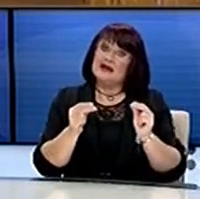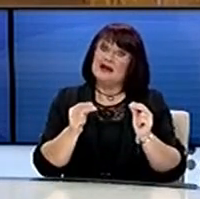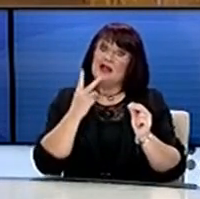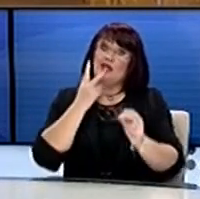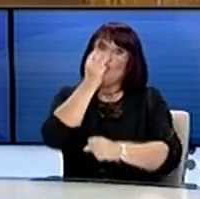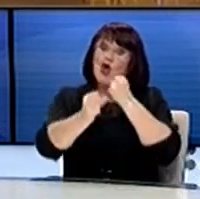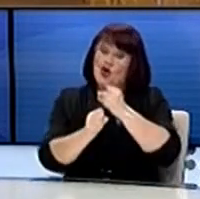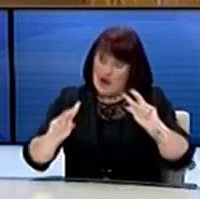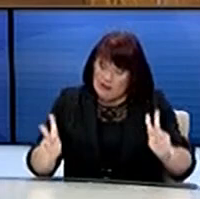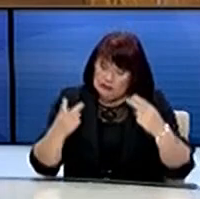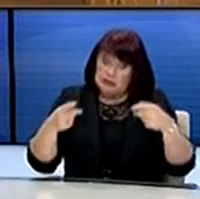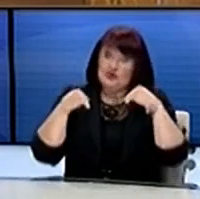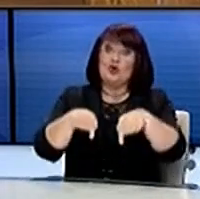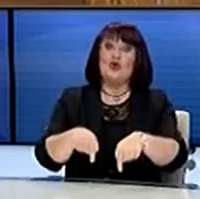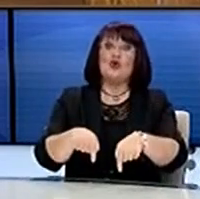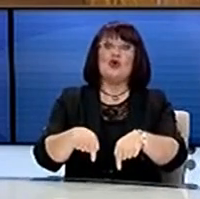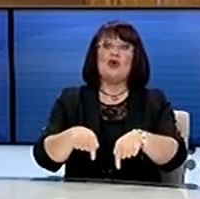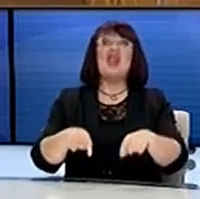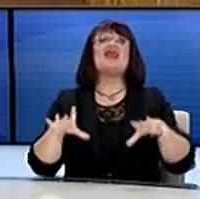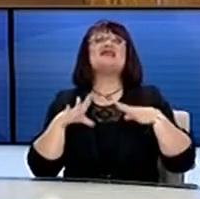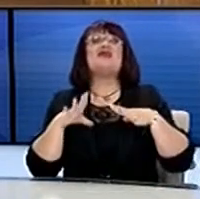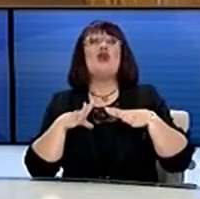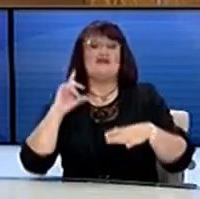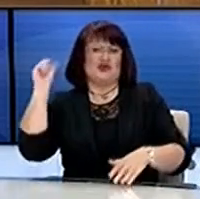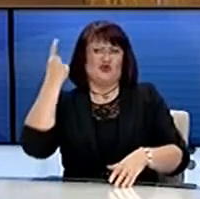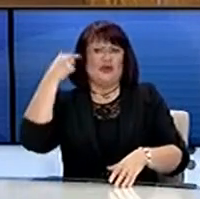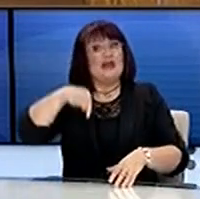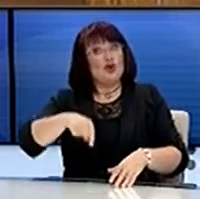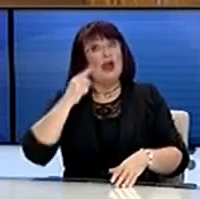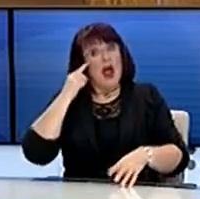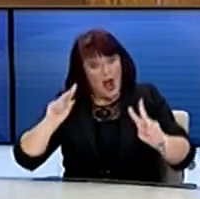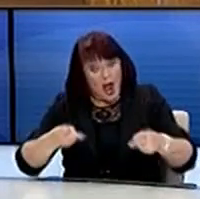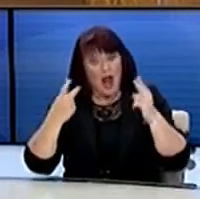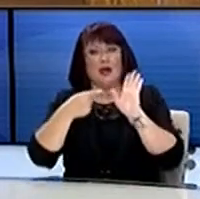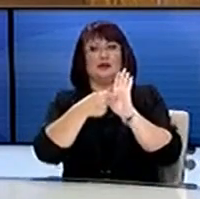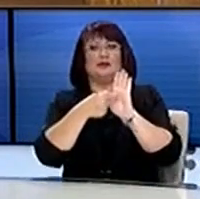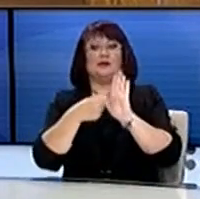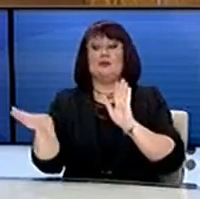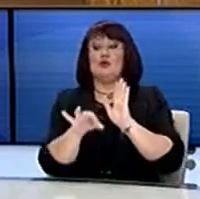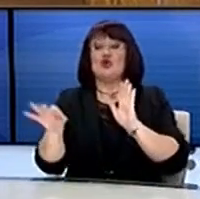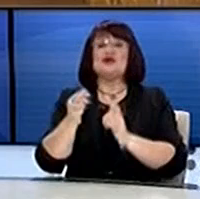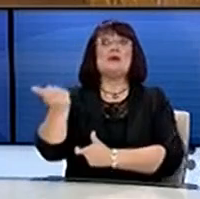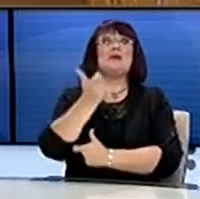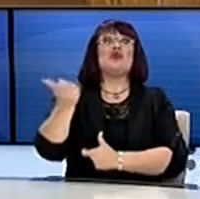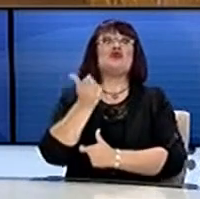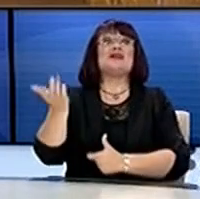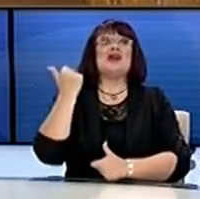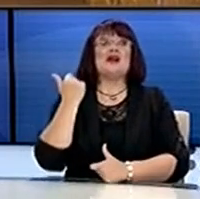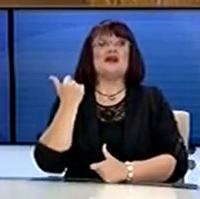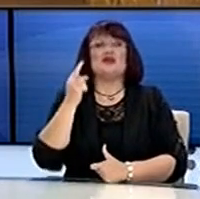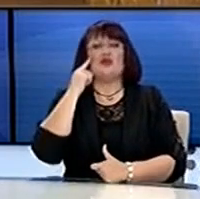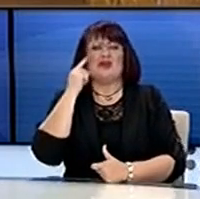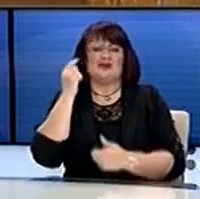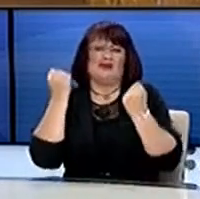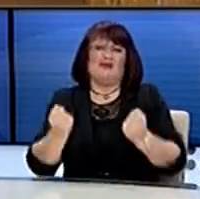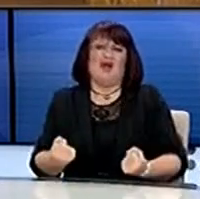μετά, γιατί πολύ απλά δεν σας βόλευε. Δεν προσλάβατε πυροσβέστες, γιατί τους θεωρείτε